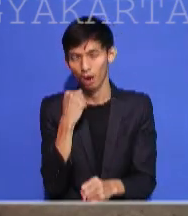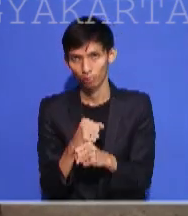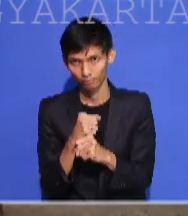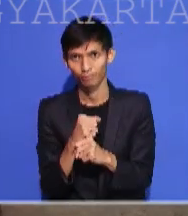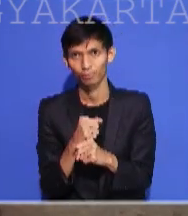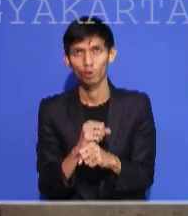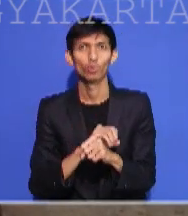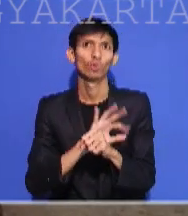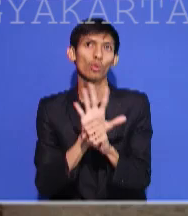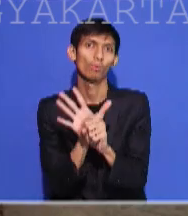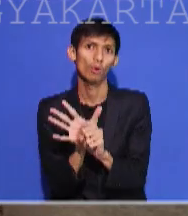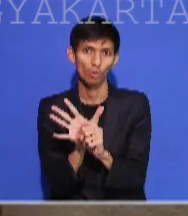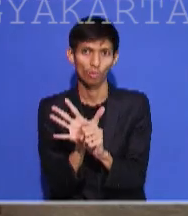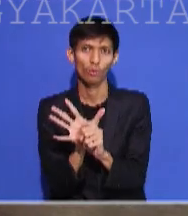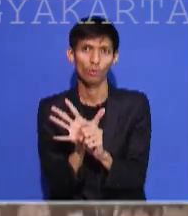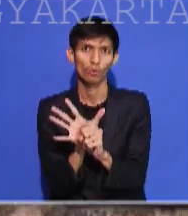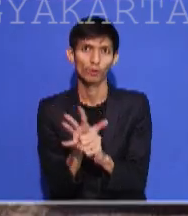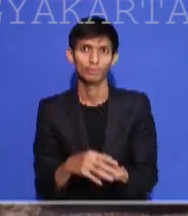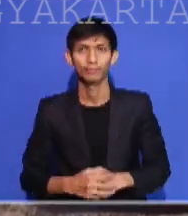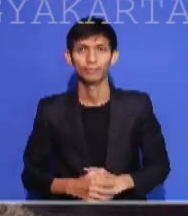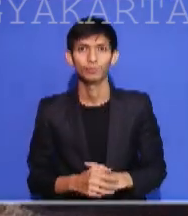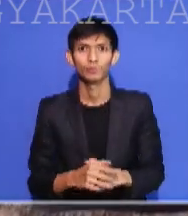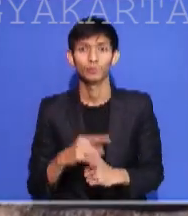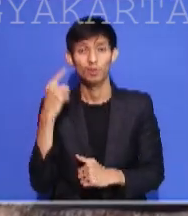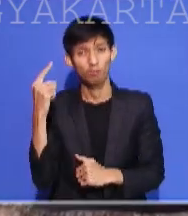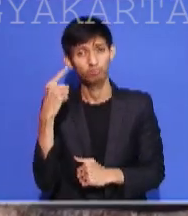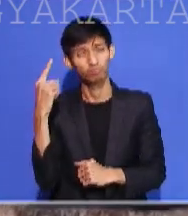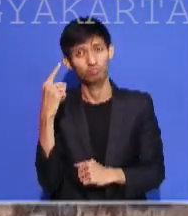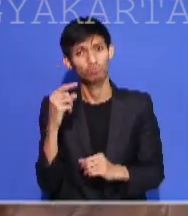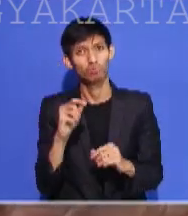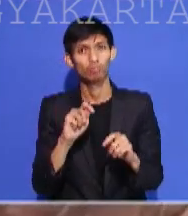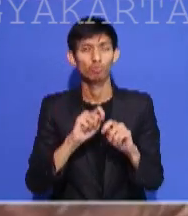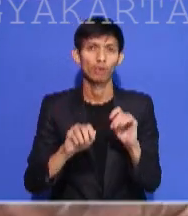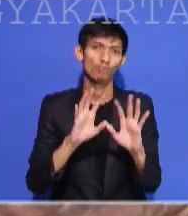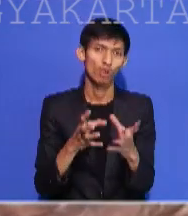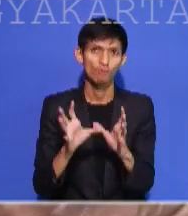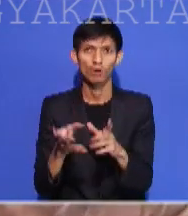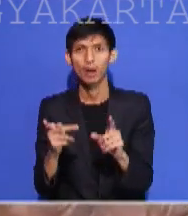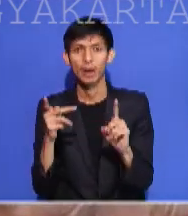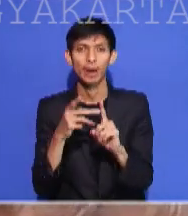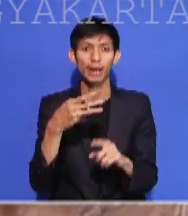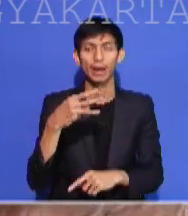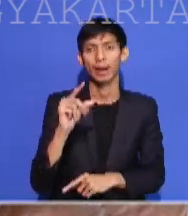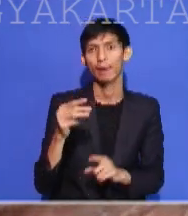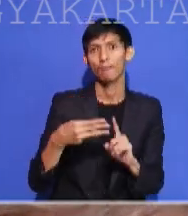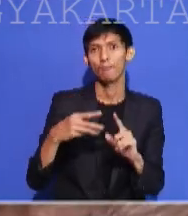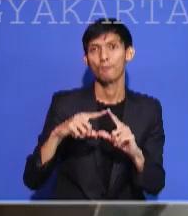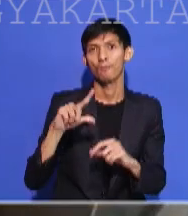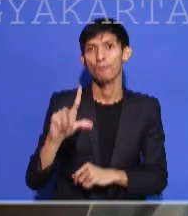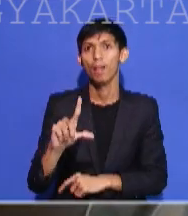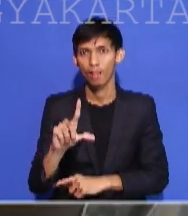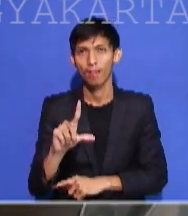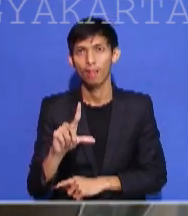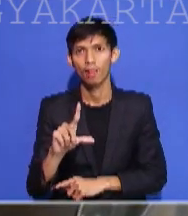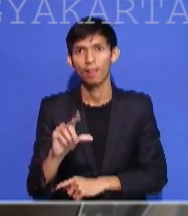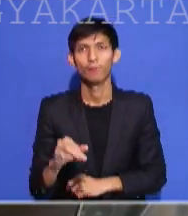Progo Daerah Istimewa Yogyakarta rutin memproduksi berbagai macam produk olahan herbal buatannya